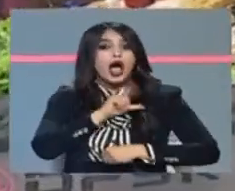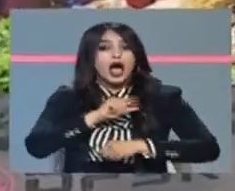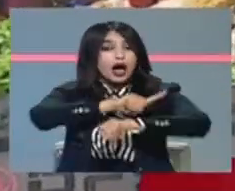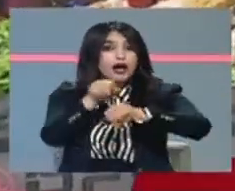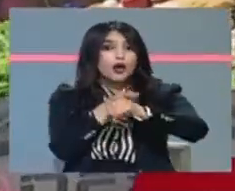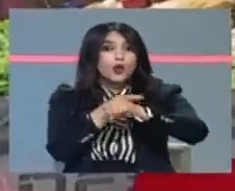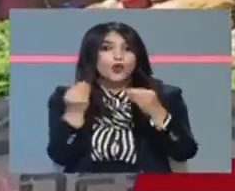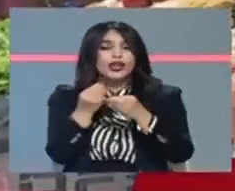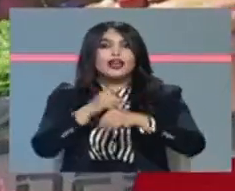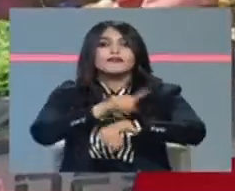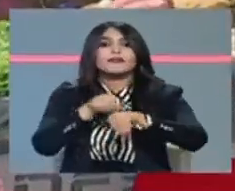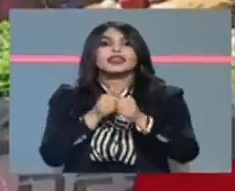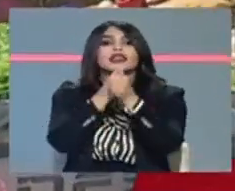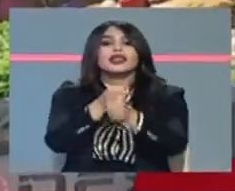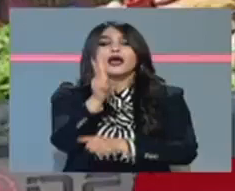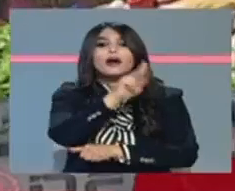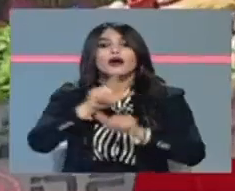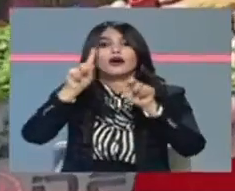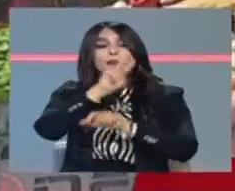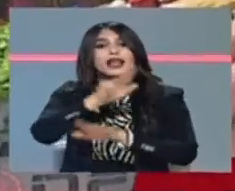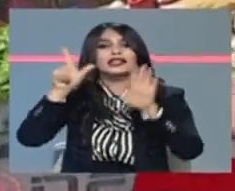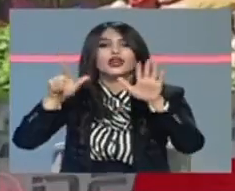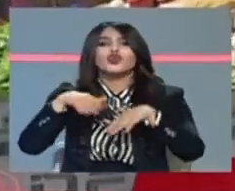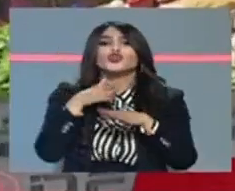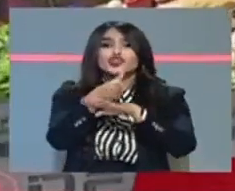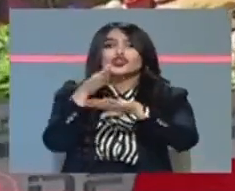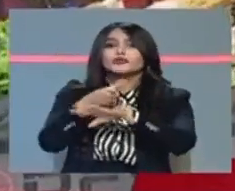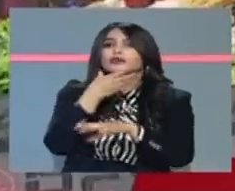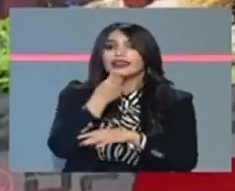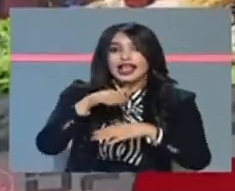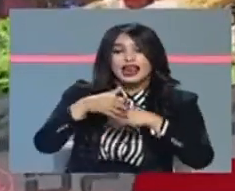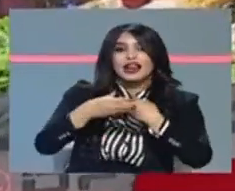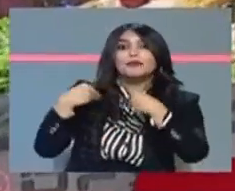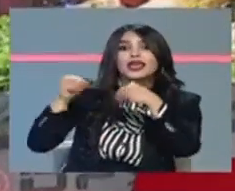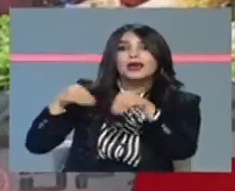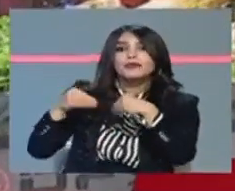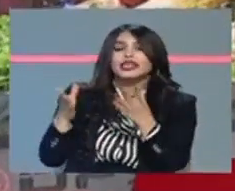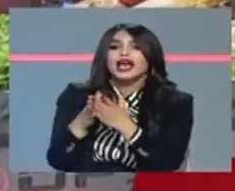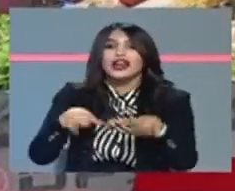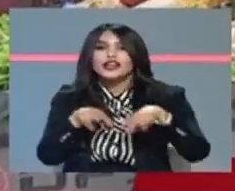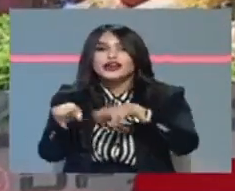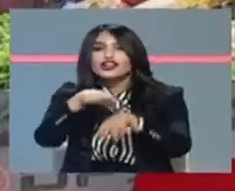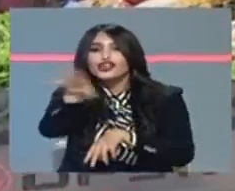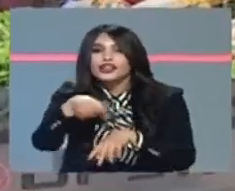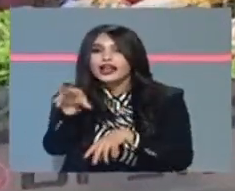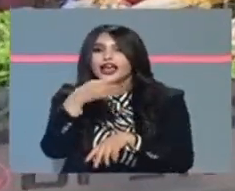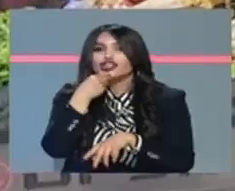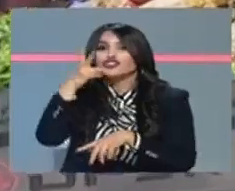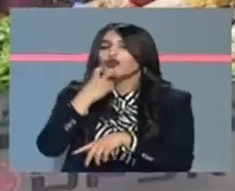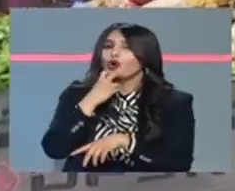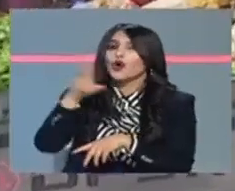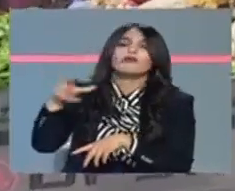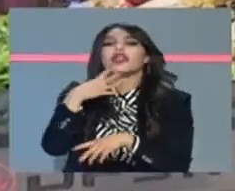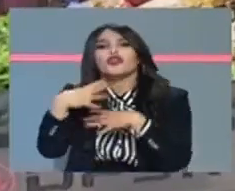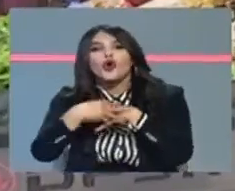بلدية رواد، باش يدوروا حومة فهمني، يمشيوا للأنهج، يمشيوا قدام دار تخرج، يكون المرأة